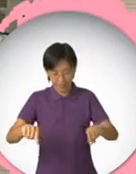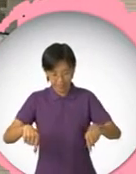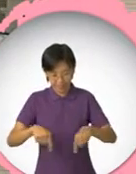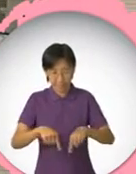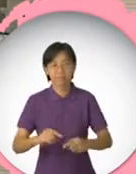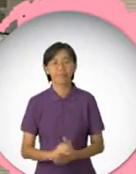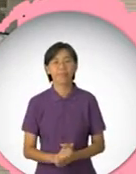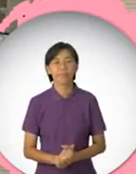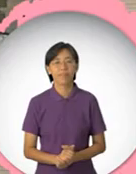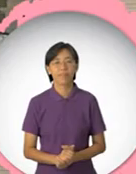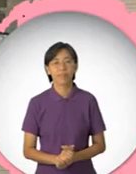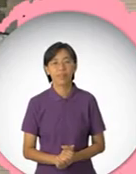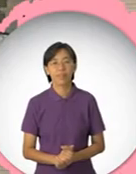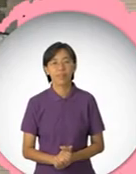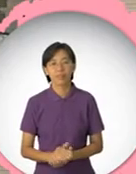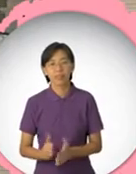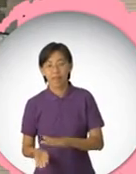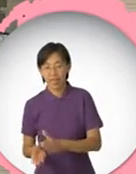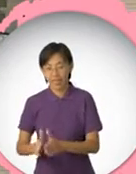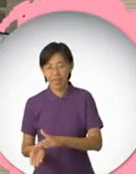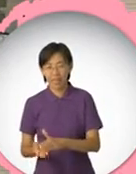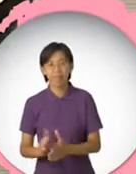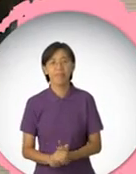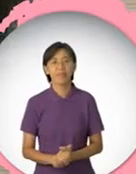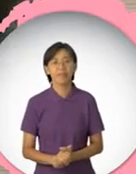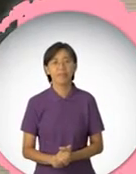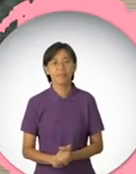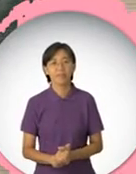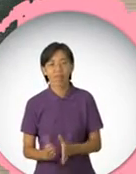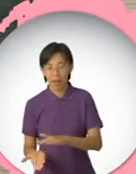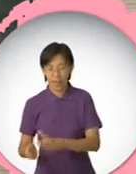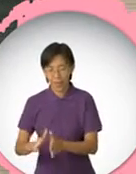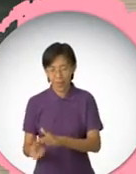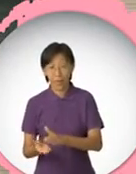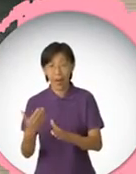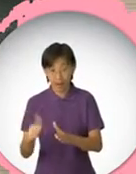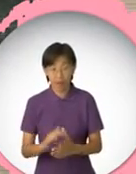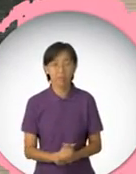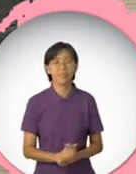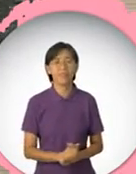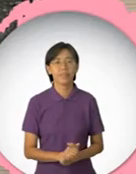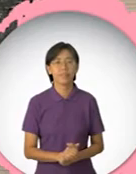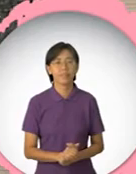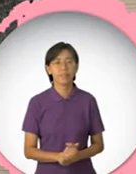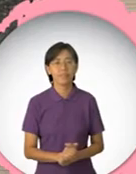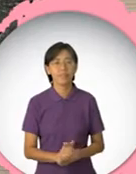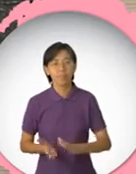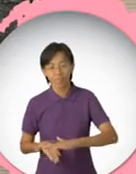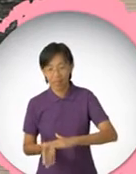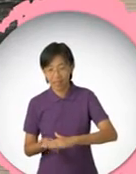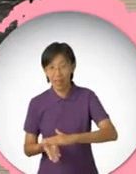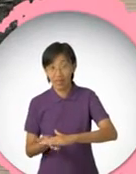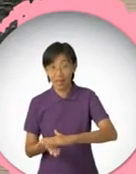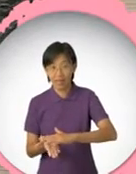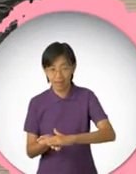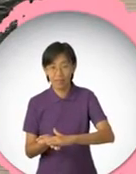กไหลออกมา ใช่แล้วก็บีบตัวแป้งเข้าไปจากนั้นเนี่ยพอเราห่อเรียบร้อยแล้วเนื่องจากว่าแผ่นแป้งเมื่อกี้เนี่ยมันมี